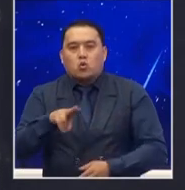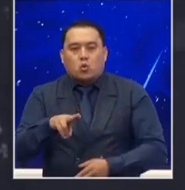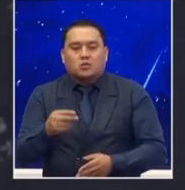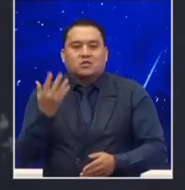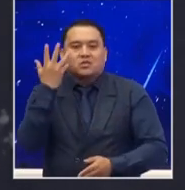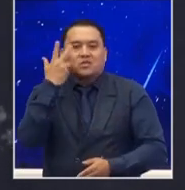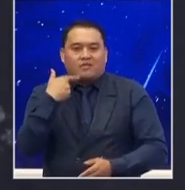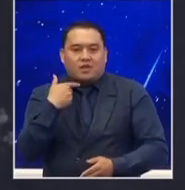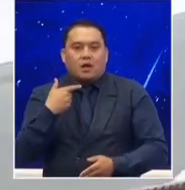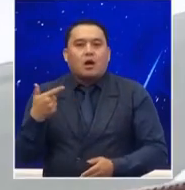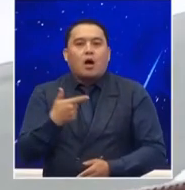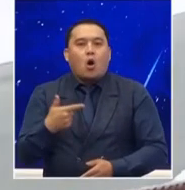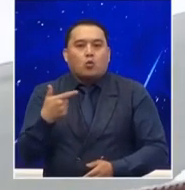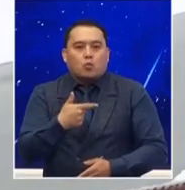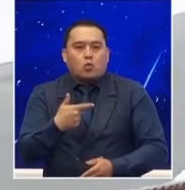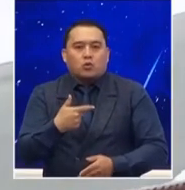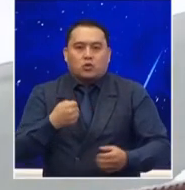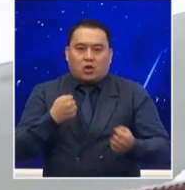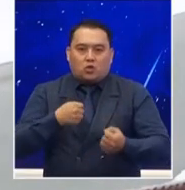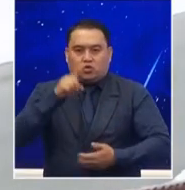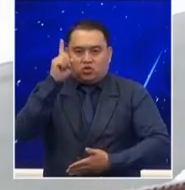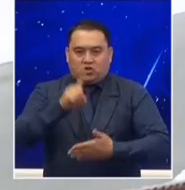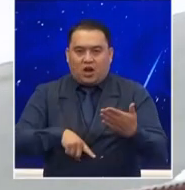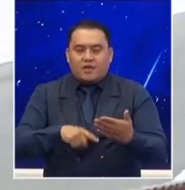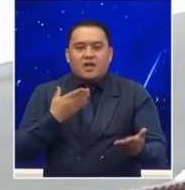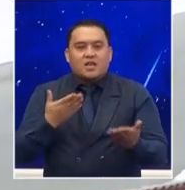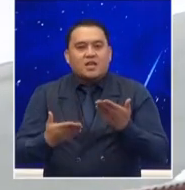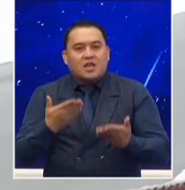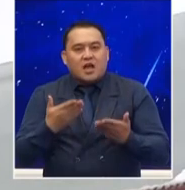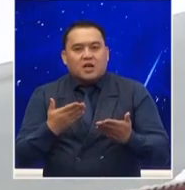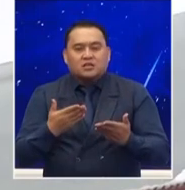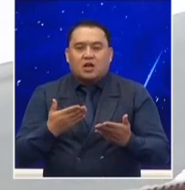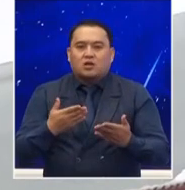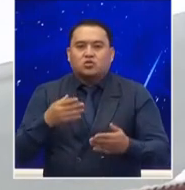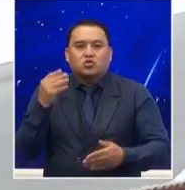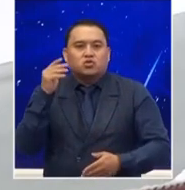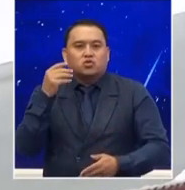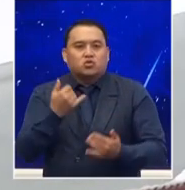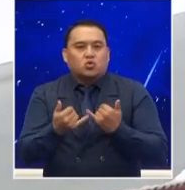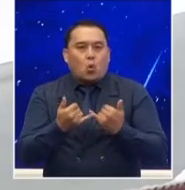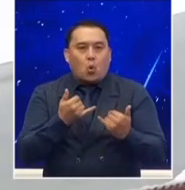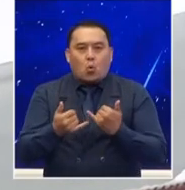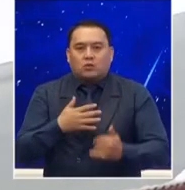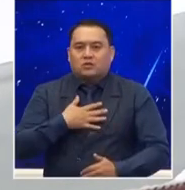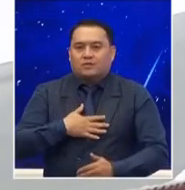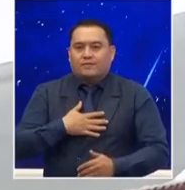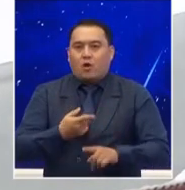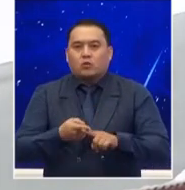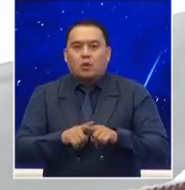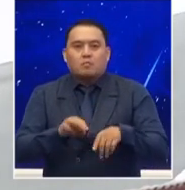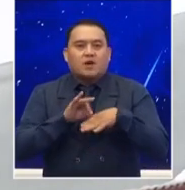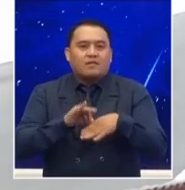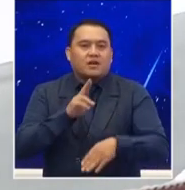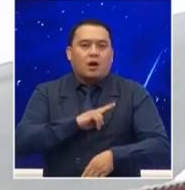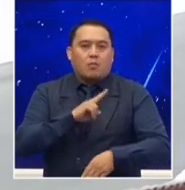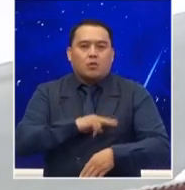цвету. Если он голубой, значит он надежный и крепкий. Если же есть какие-то проблески желтого цвета, то лед ненадежный. Благодаря проводимой работе